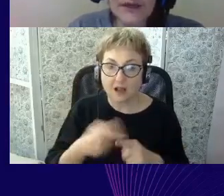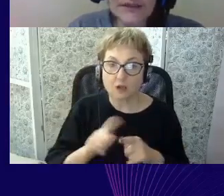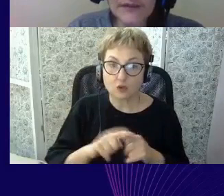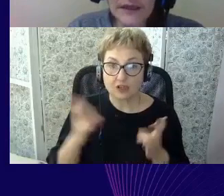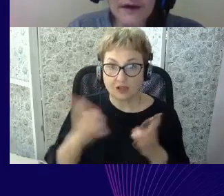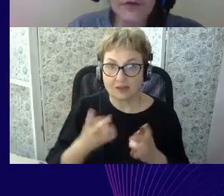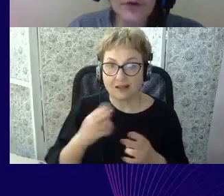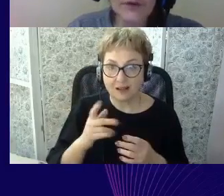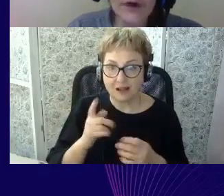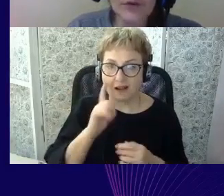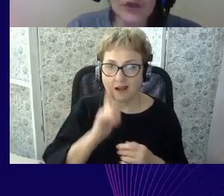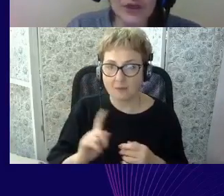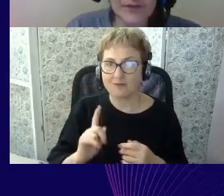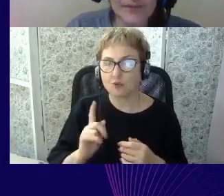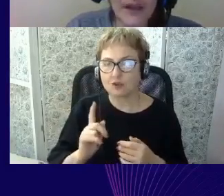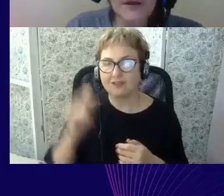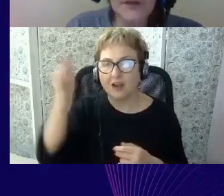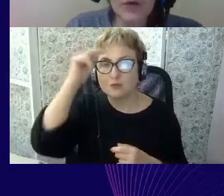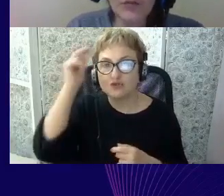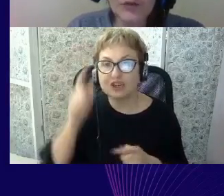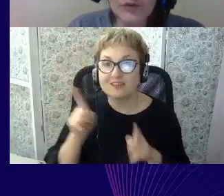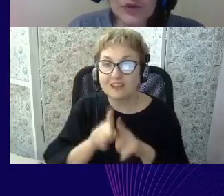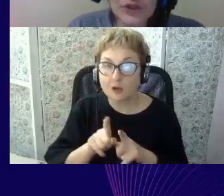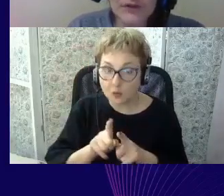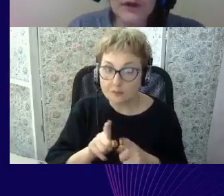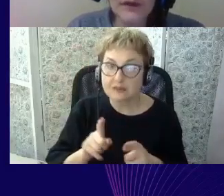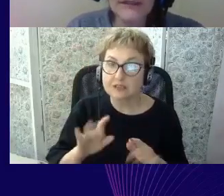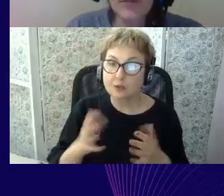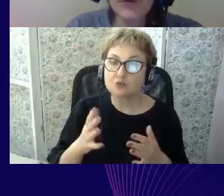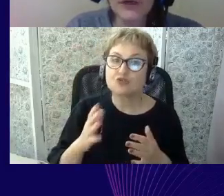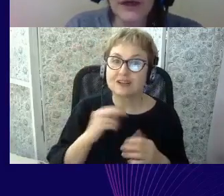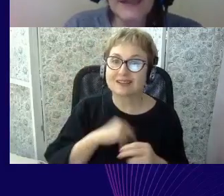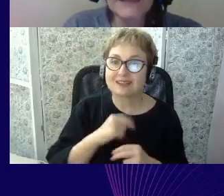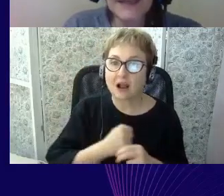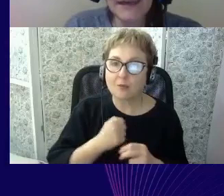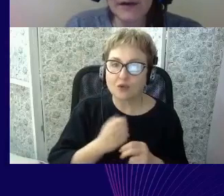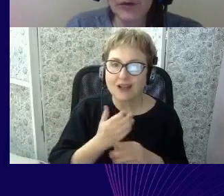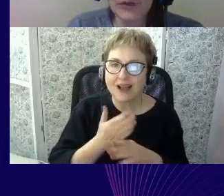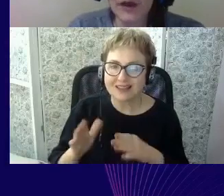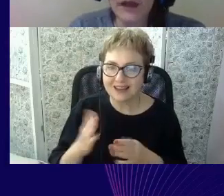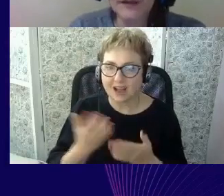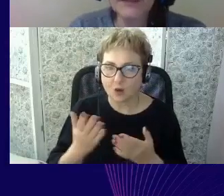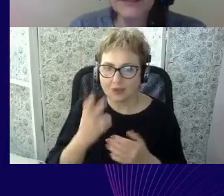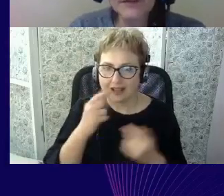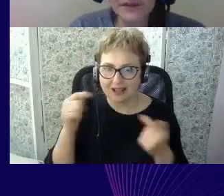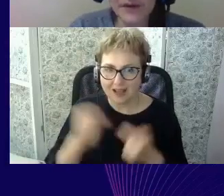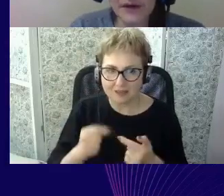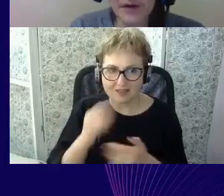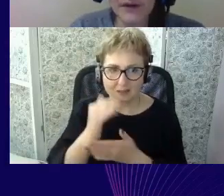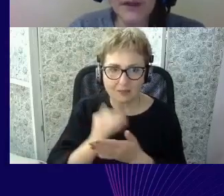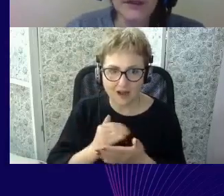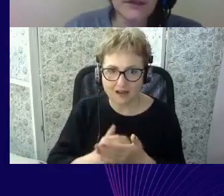которые необходимы для комфортного обучения. В таком случае разработка отдельно какой-то